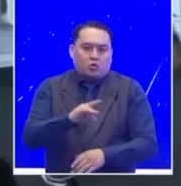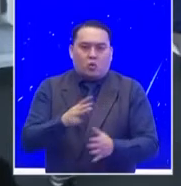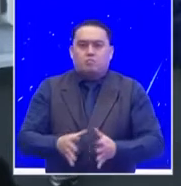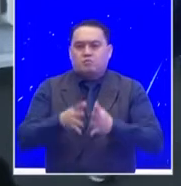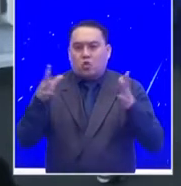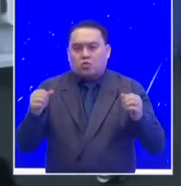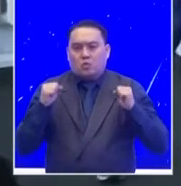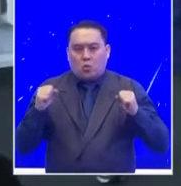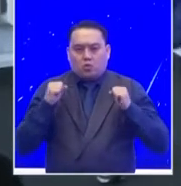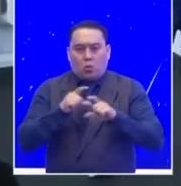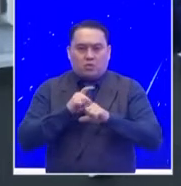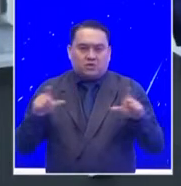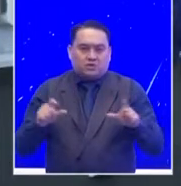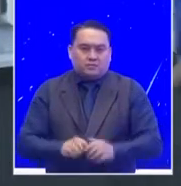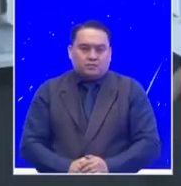большой спорткомплекс.